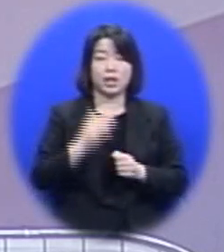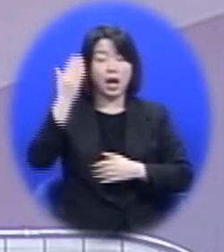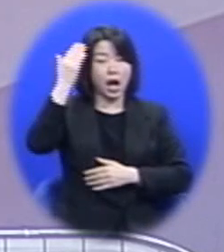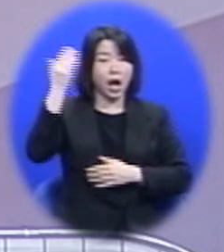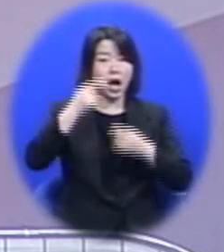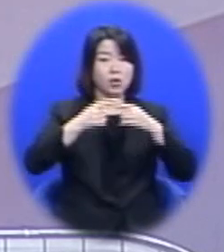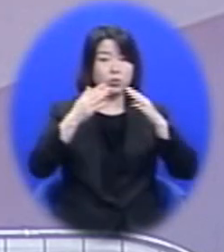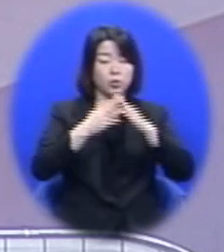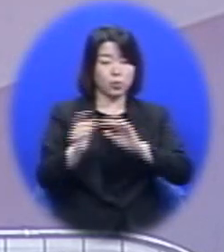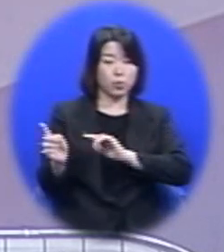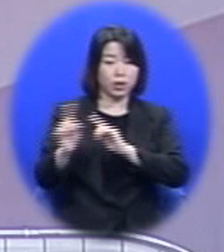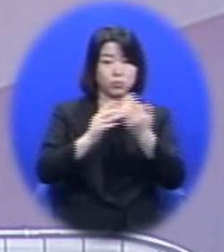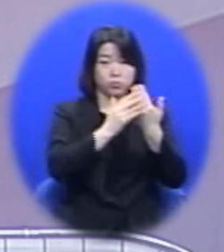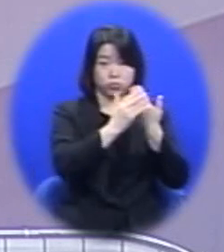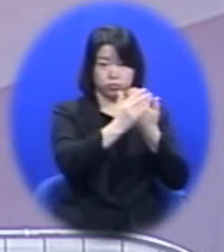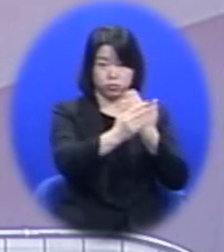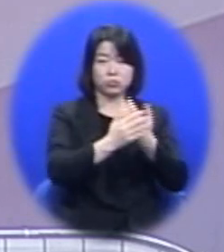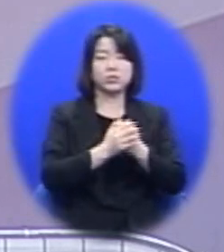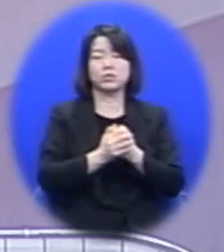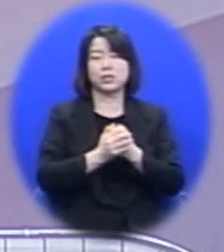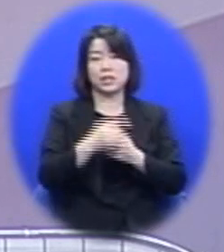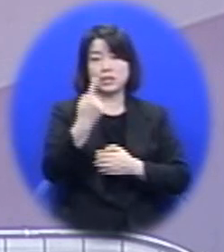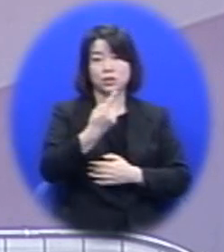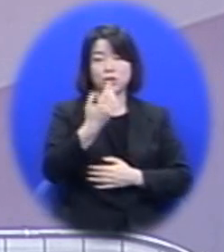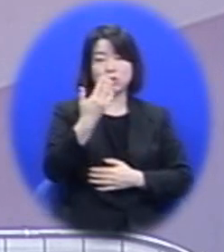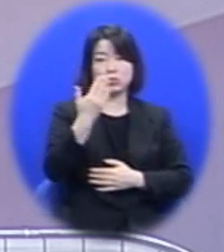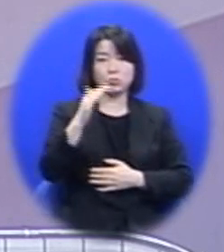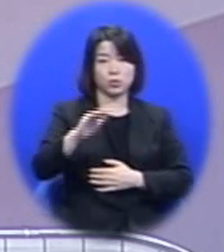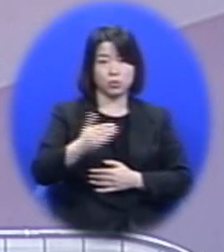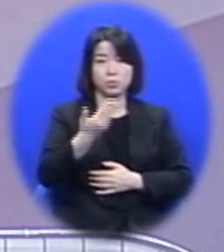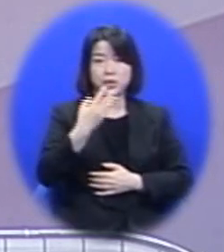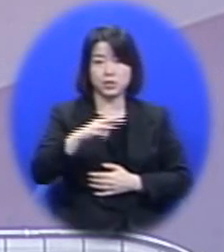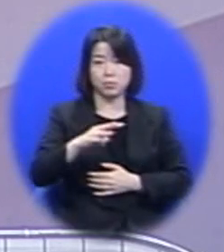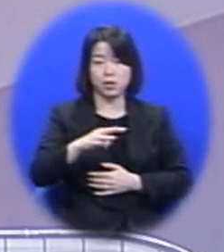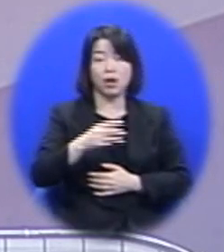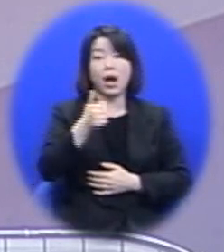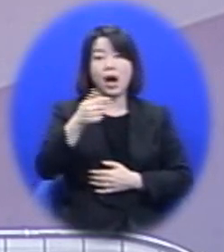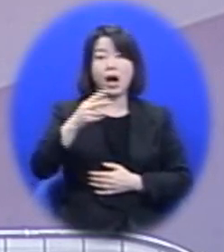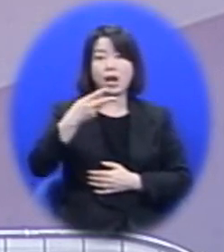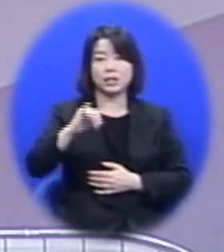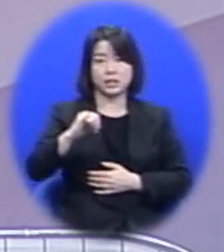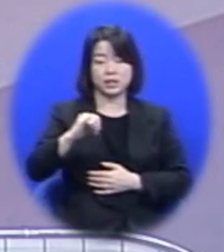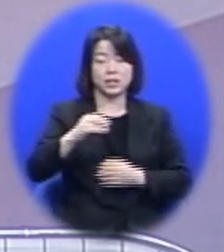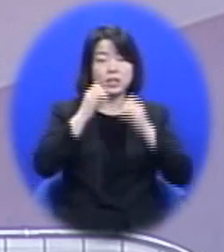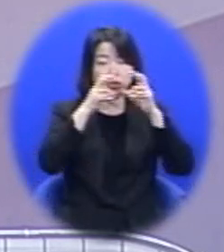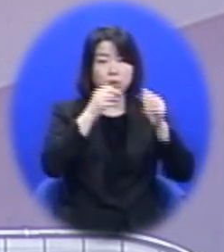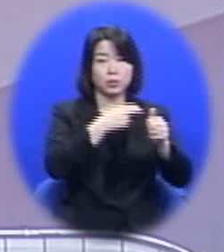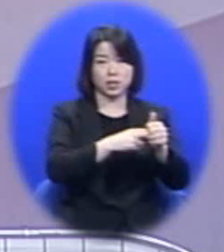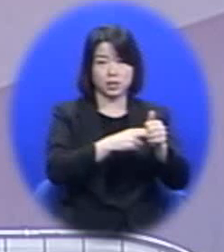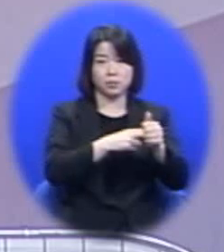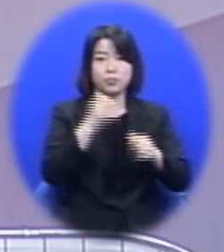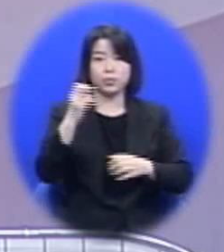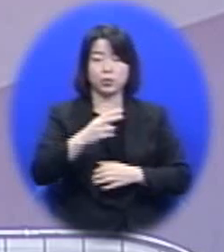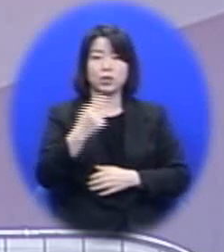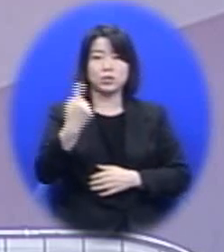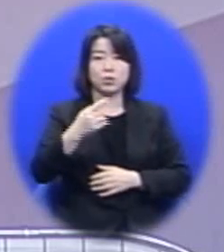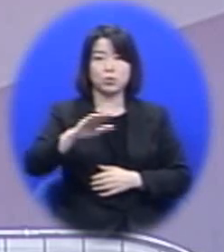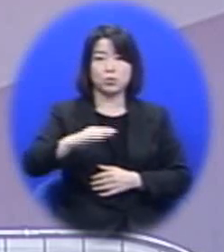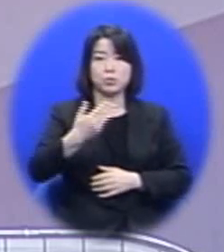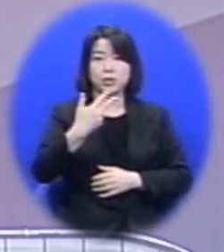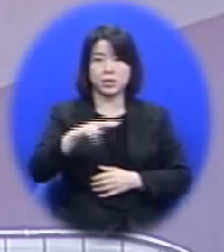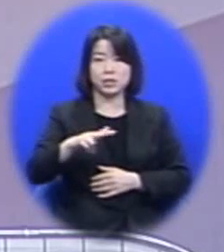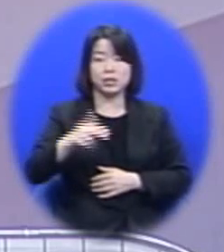한국교회의 부흥은 1903년 하디 선교사님, 1907년에 길선주 장로님의 회개로